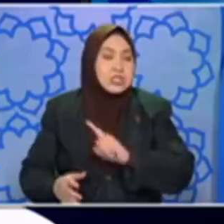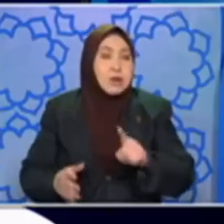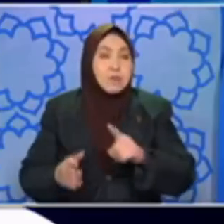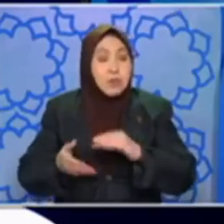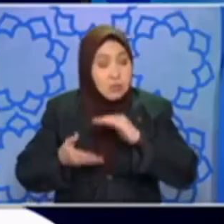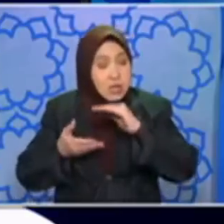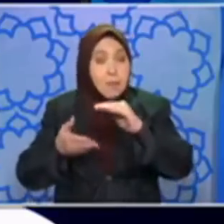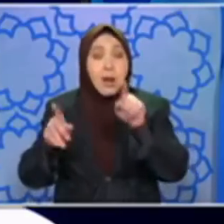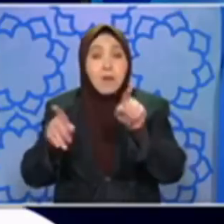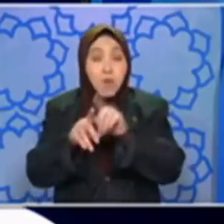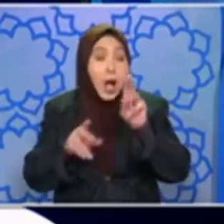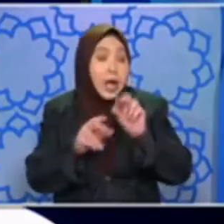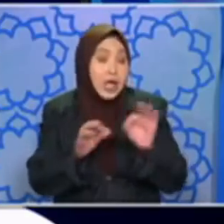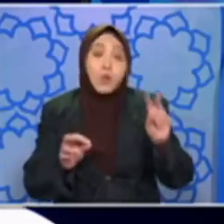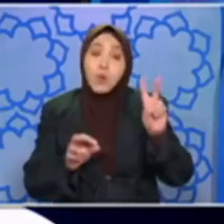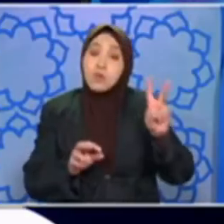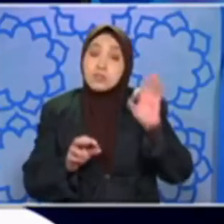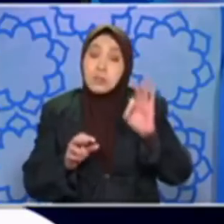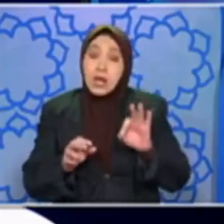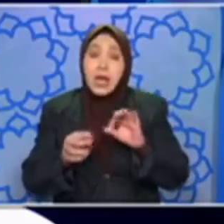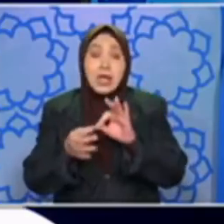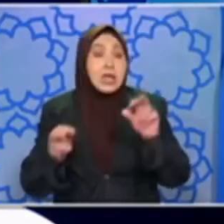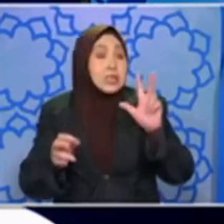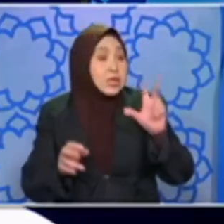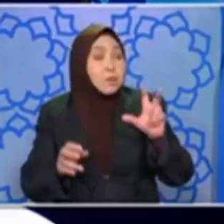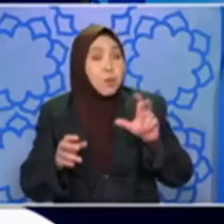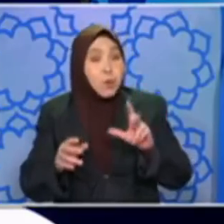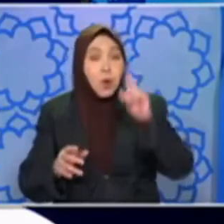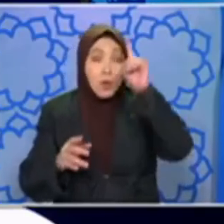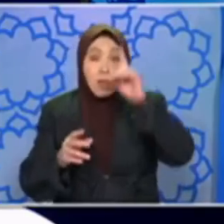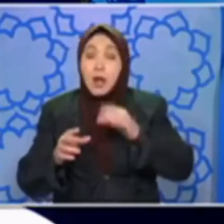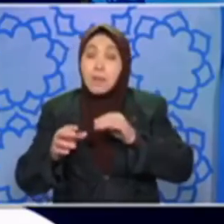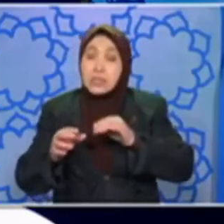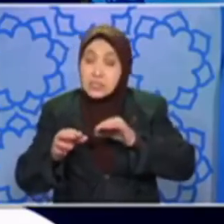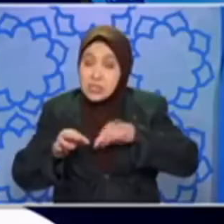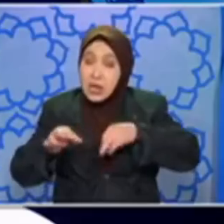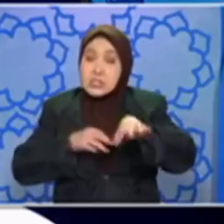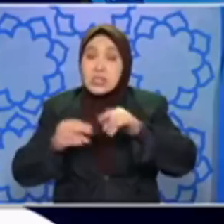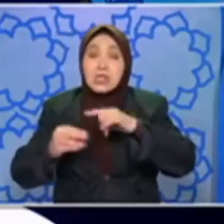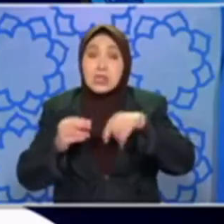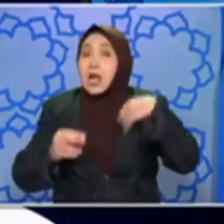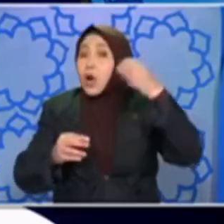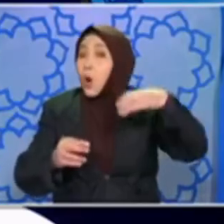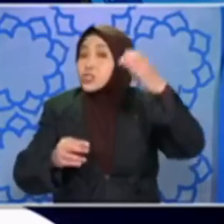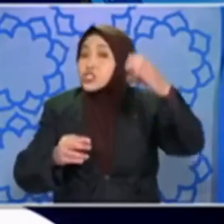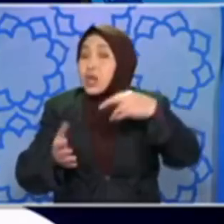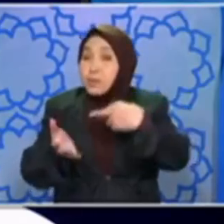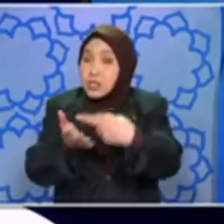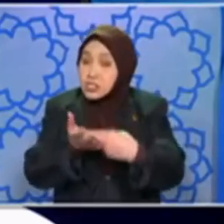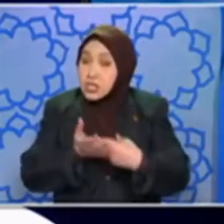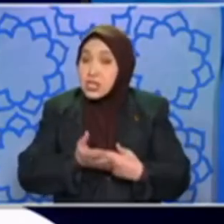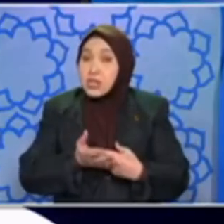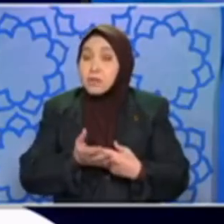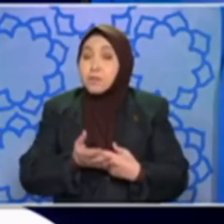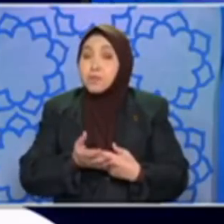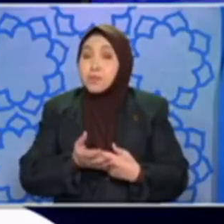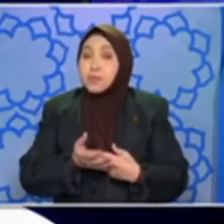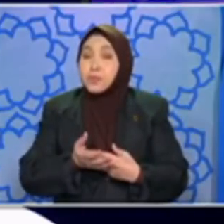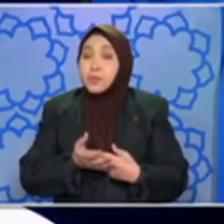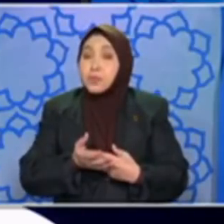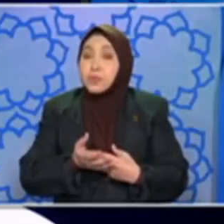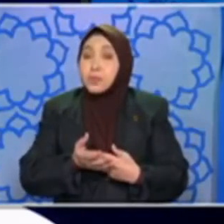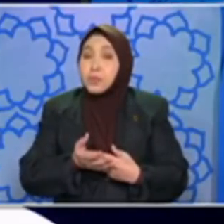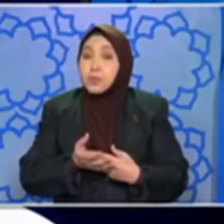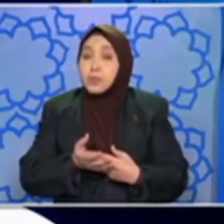29. Ayat 30, Allah menjelaskan tentang konsep rezeki. Ya, tentang konsep rezeki. Inna rabbaka yabsutur rizqa